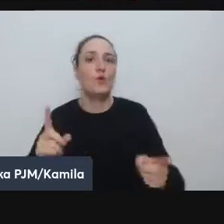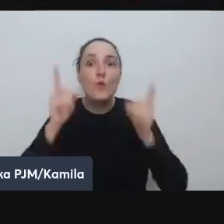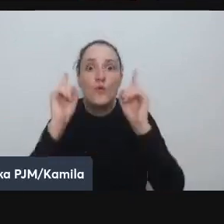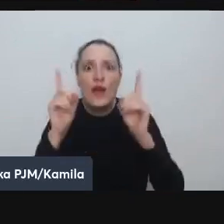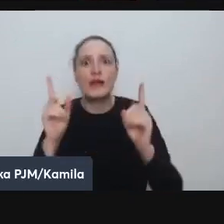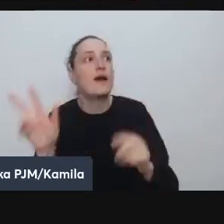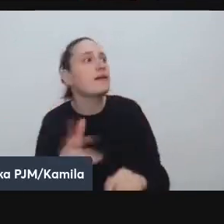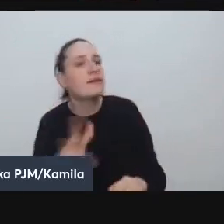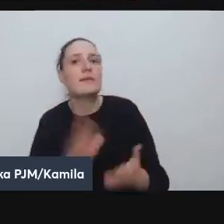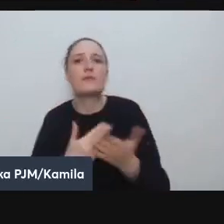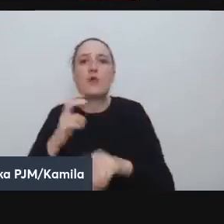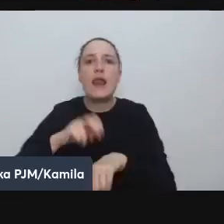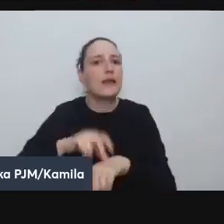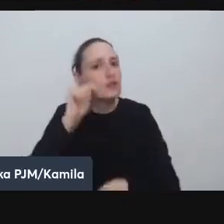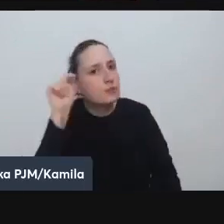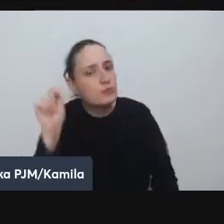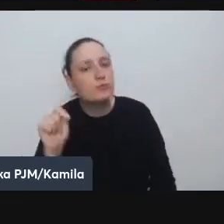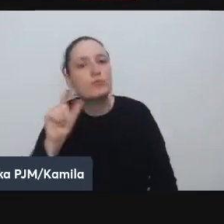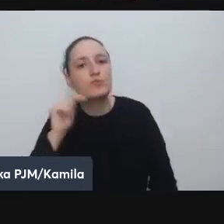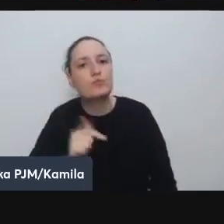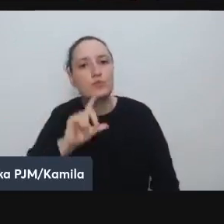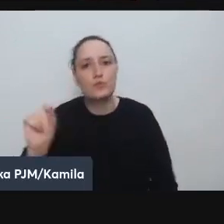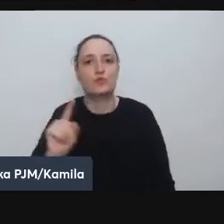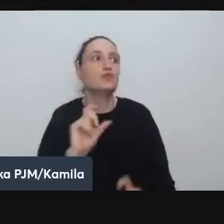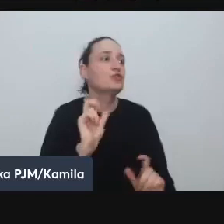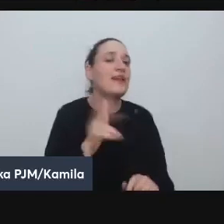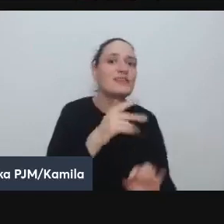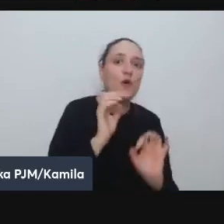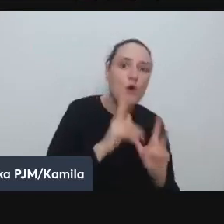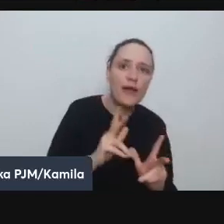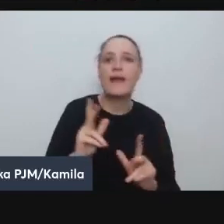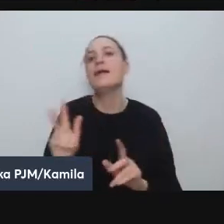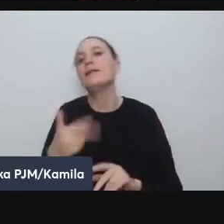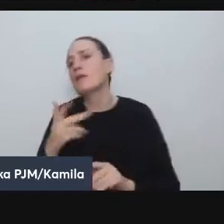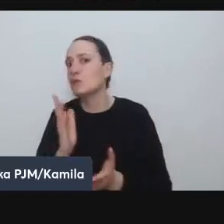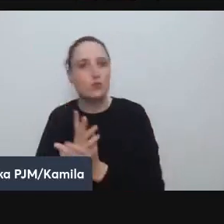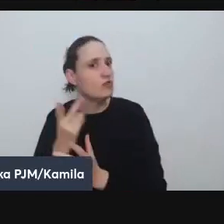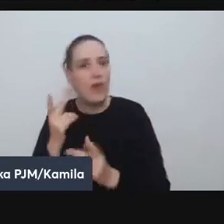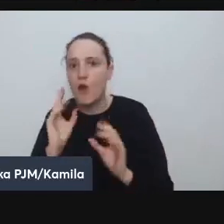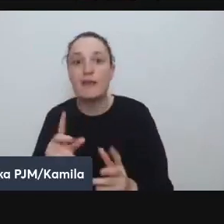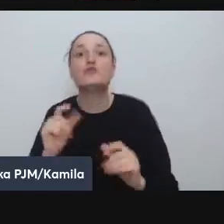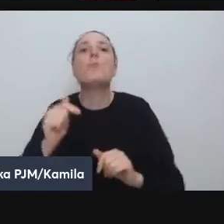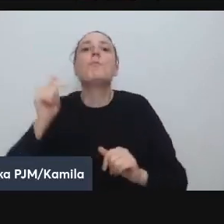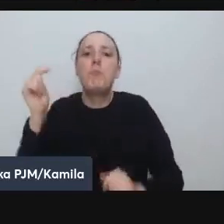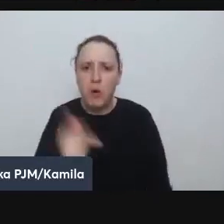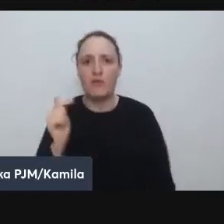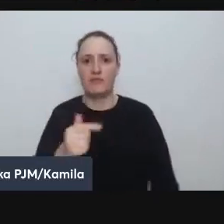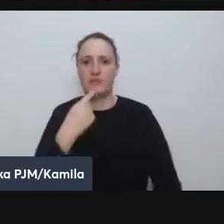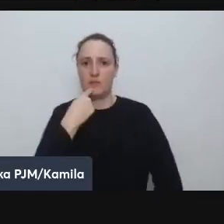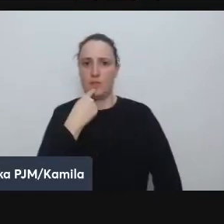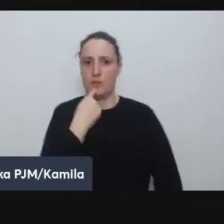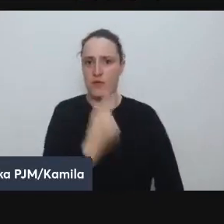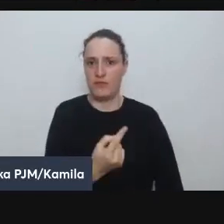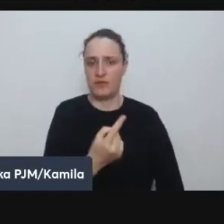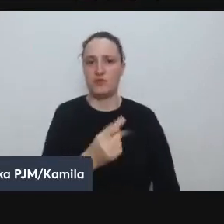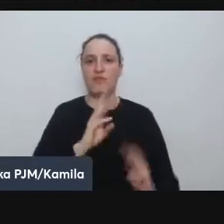na przykład, albo że to nie jest okej, albo że to jest okej. Jakbyście mogły jeszcze tym się podzielić, co trzeba po prostu powiedzieć na warsztatach